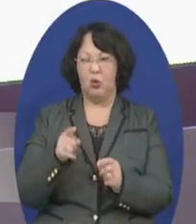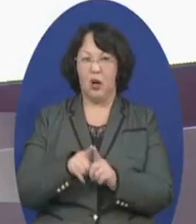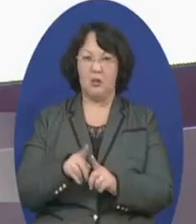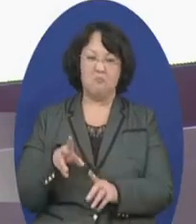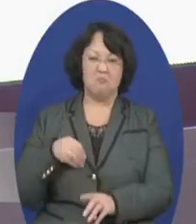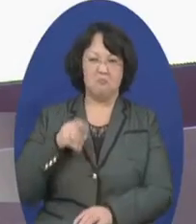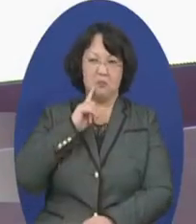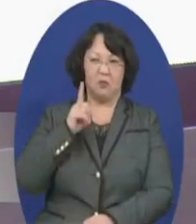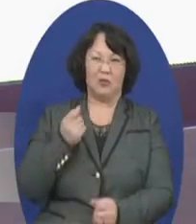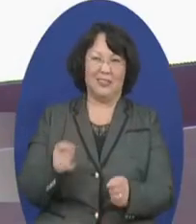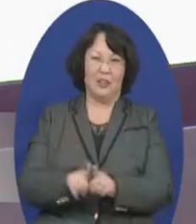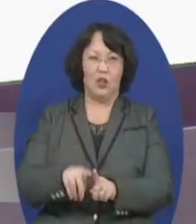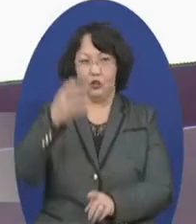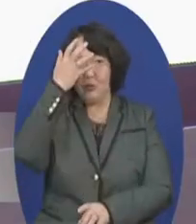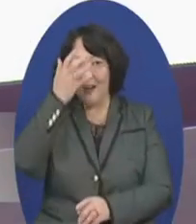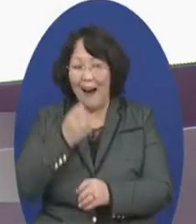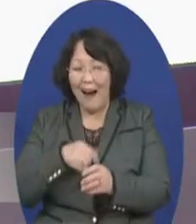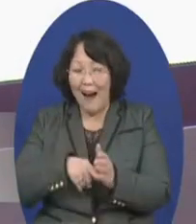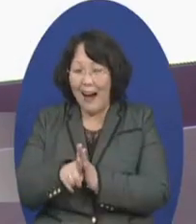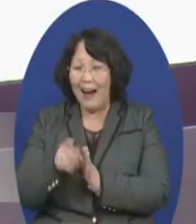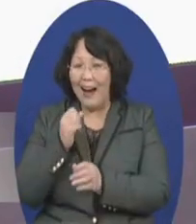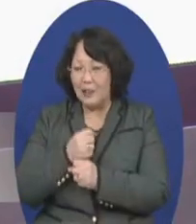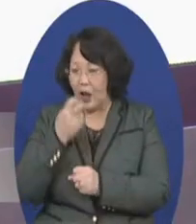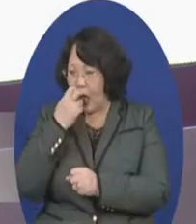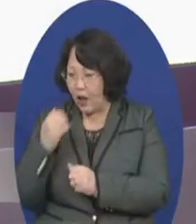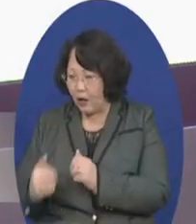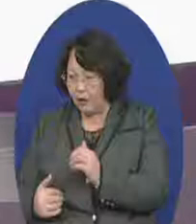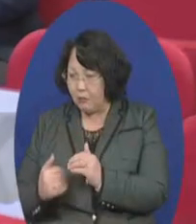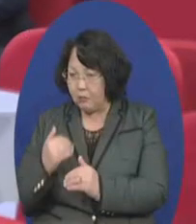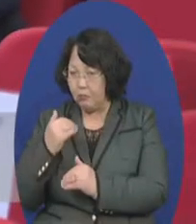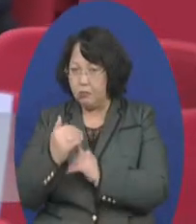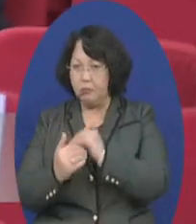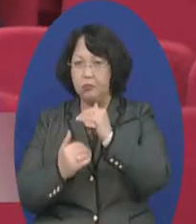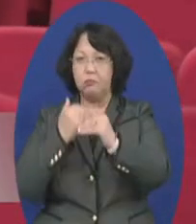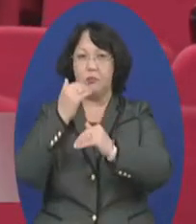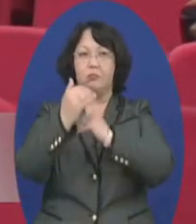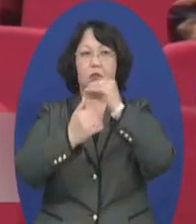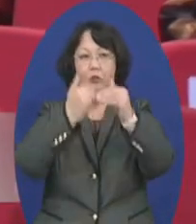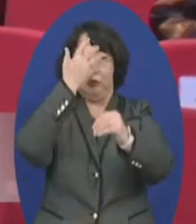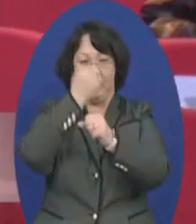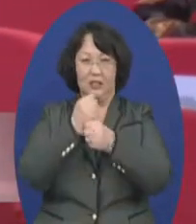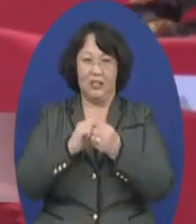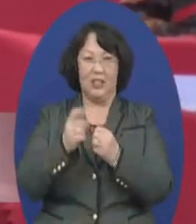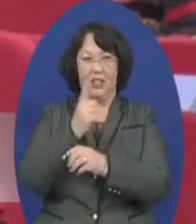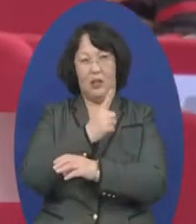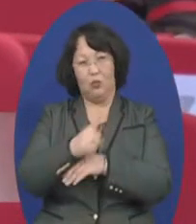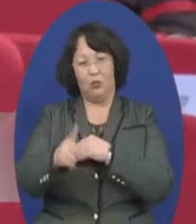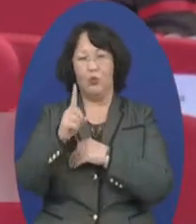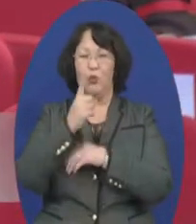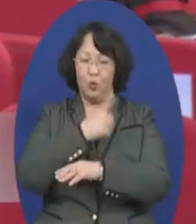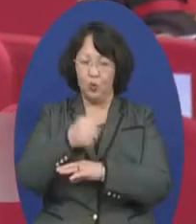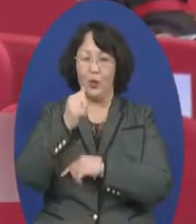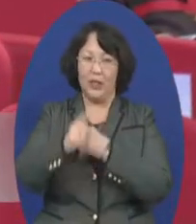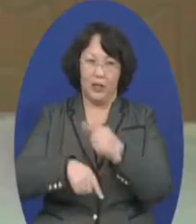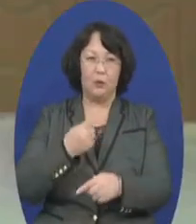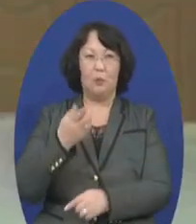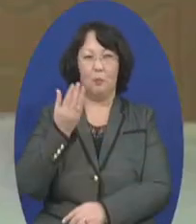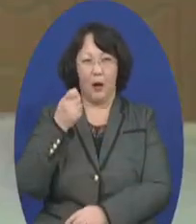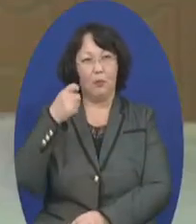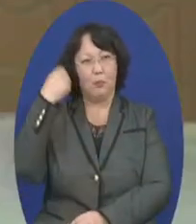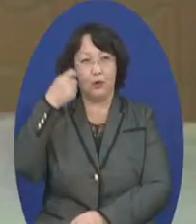үүндээ төрийн байгууллагын анхан шатны нэгжээс эхлэн шатлан дэвших зарчмаар төрийн албанд ажиллавал илүү үр дүнтэй гэж боддог тухайга ярьж